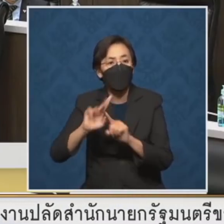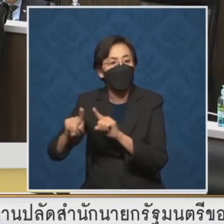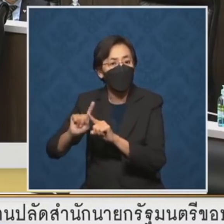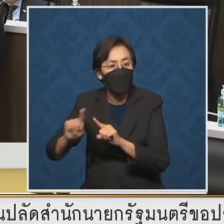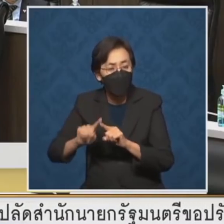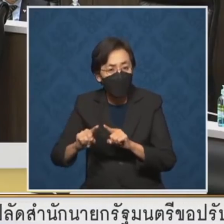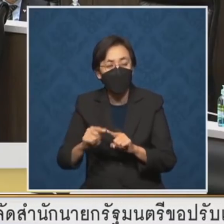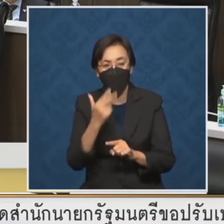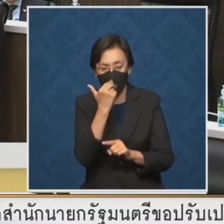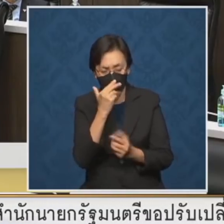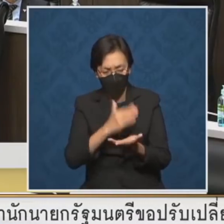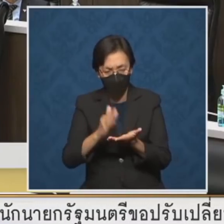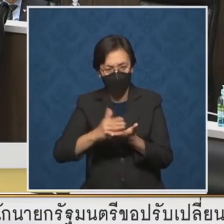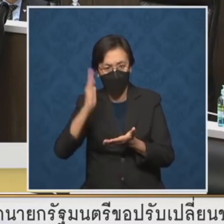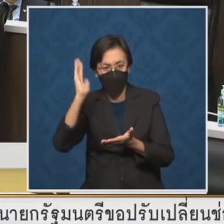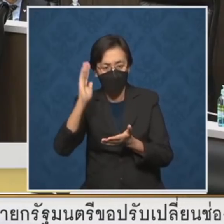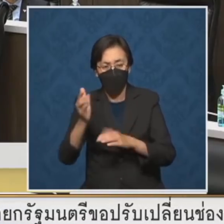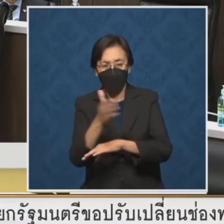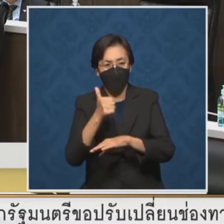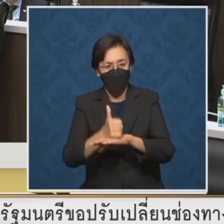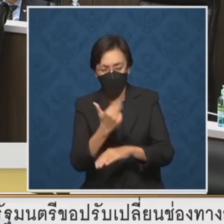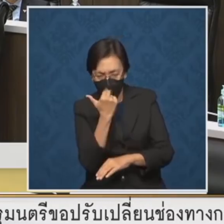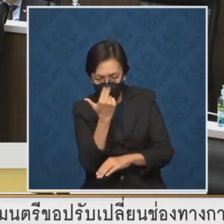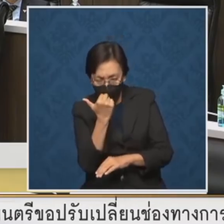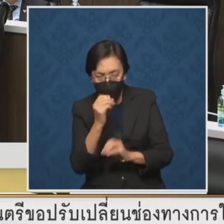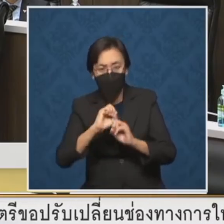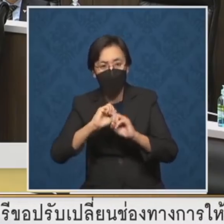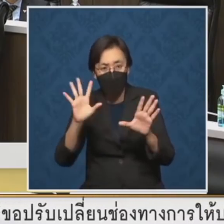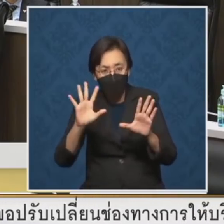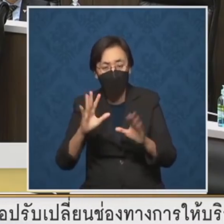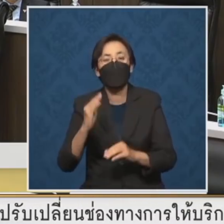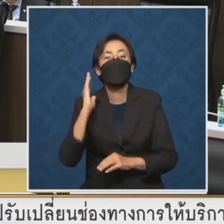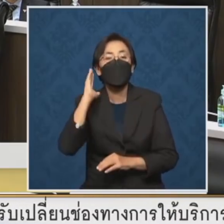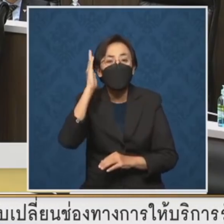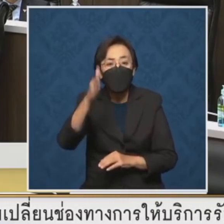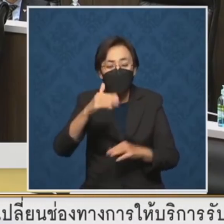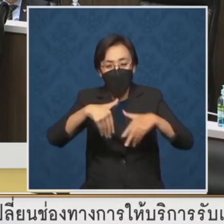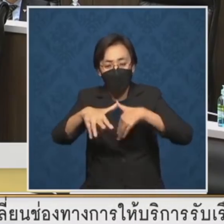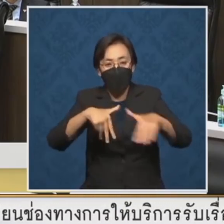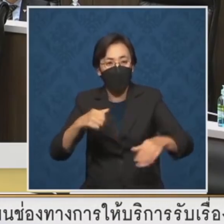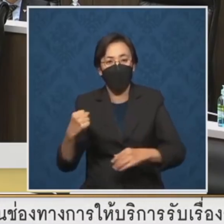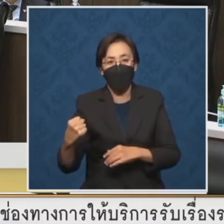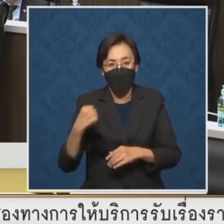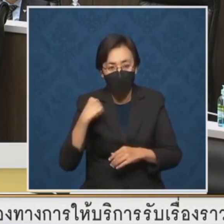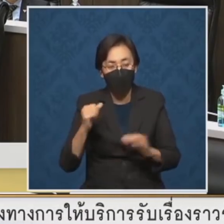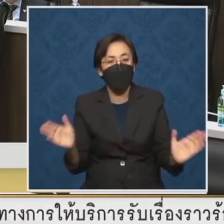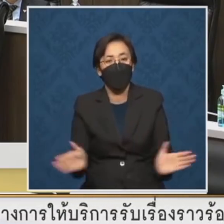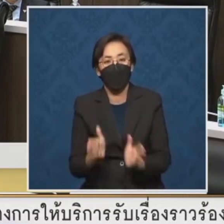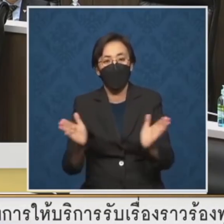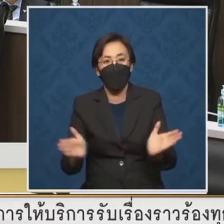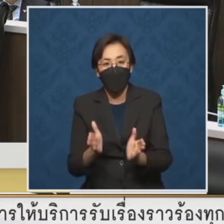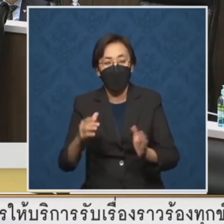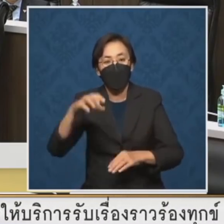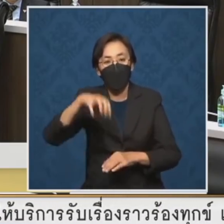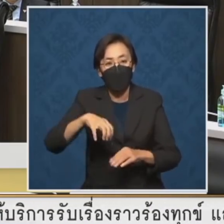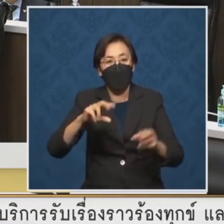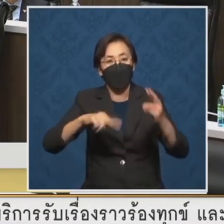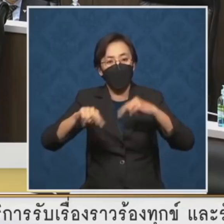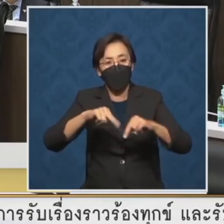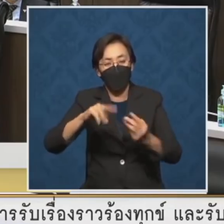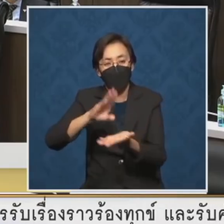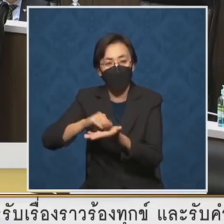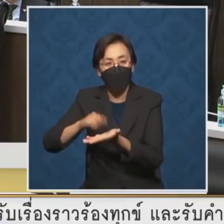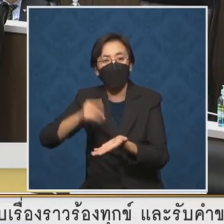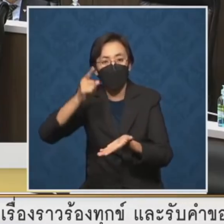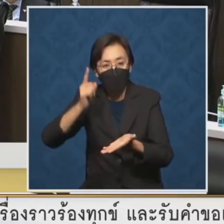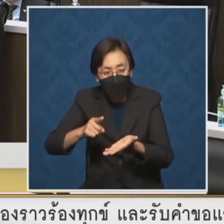สในการโฆษณาทางการเมืองสร้างความเข้มแข็งให้ผู้บริโภค ส่งเสริมให้มีหน่วยงานตรวจสอบข้อเท็จจริงอิส